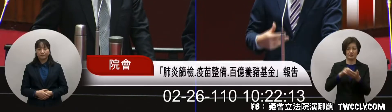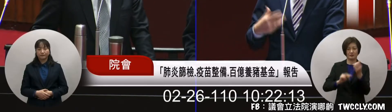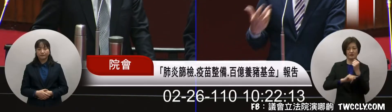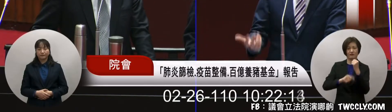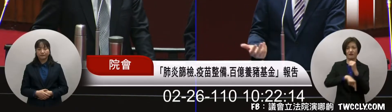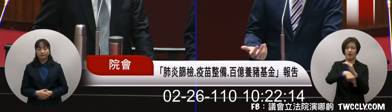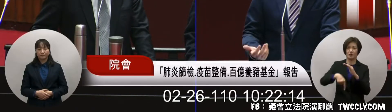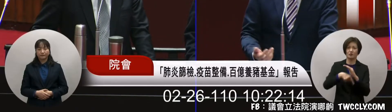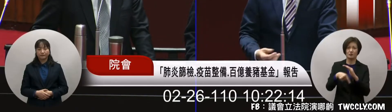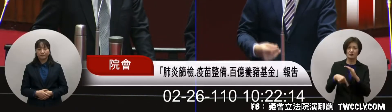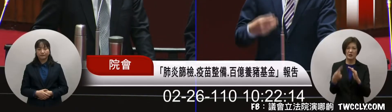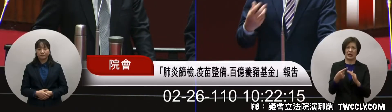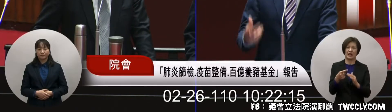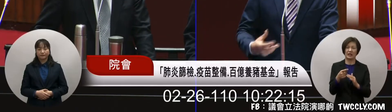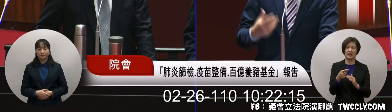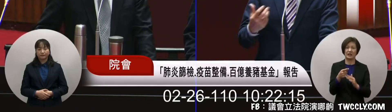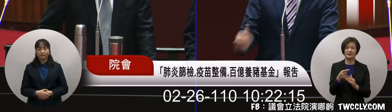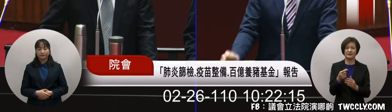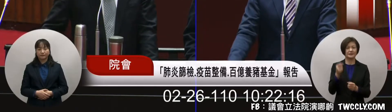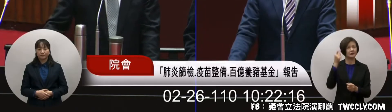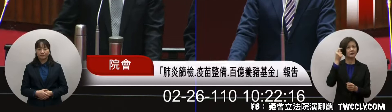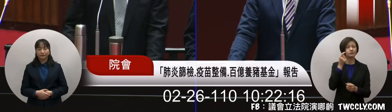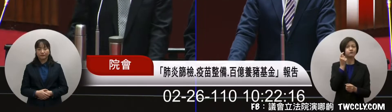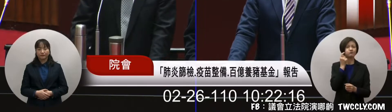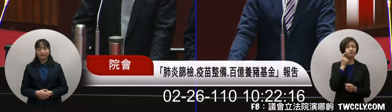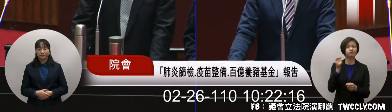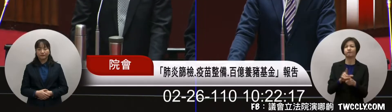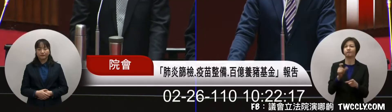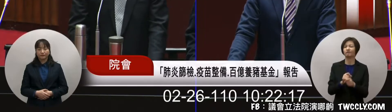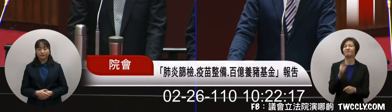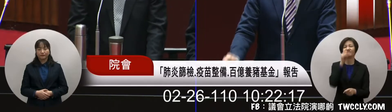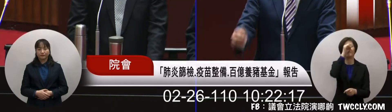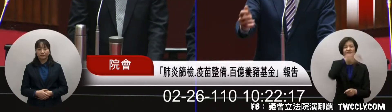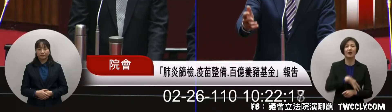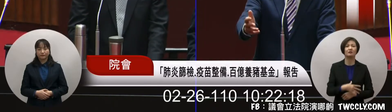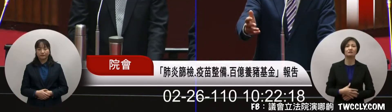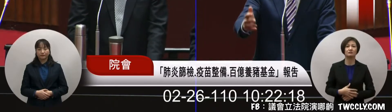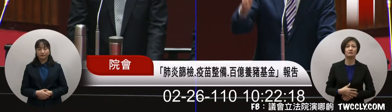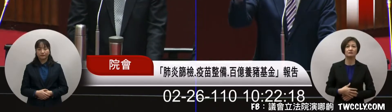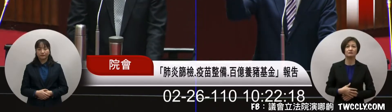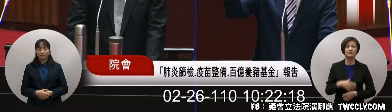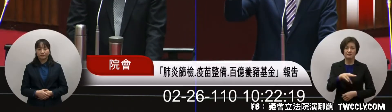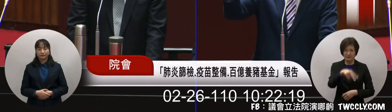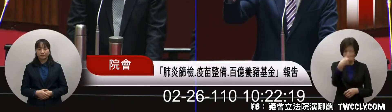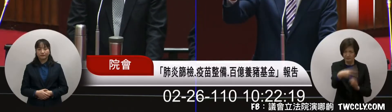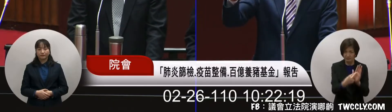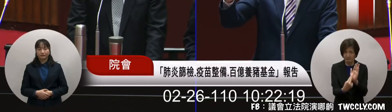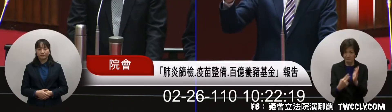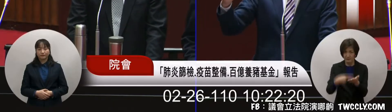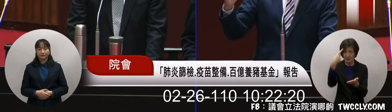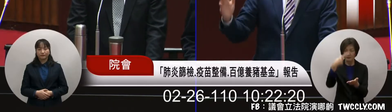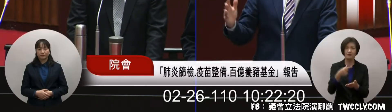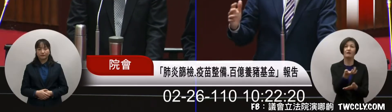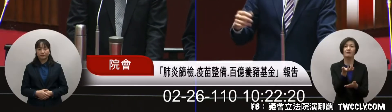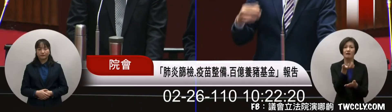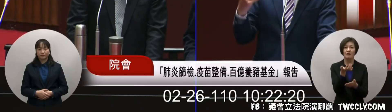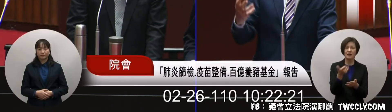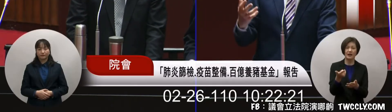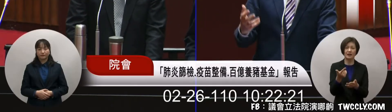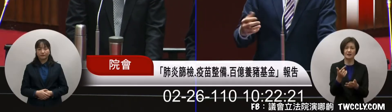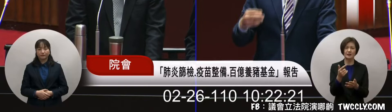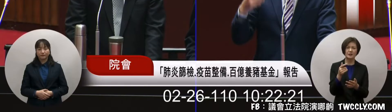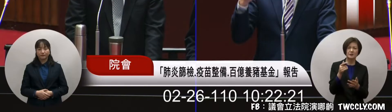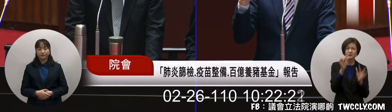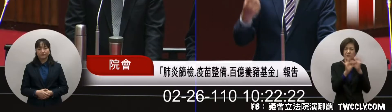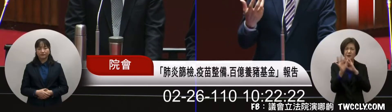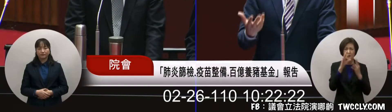而且您已经曾经过的讯息再次在这里散播，我认为也并不好。您可不可以再次说明一下刚刚讲的那一些似是而非的内容，包括